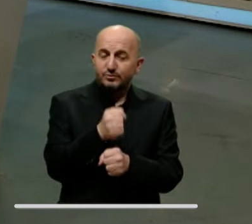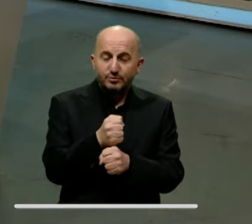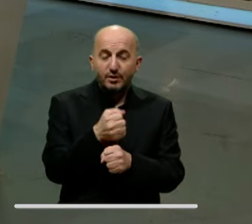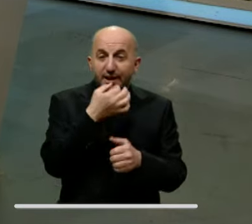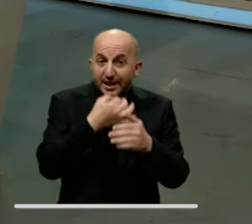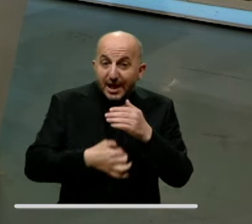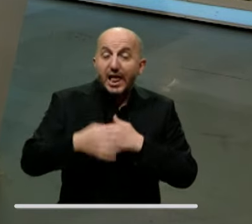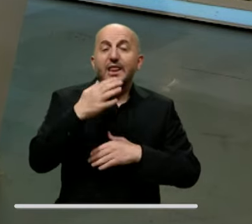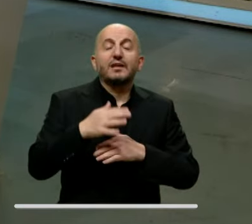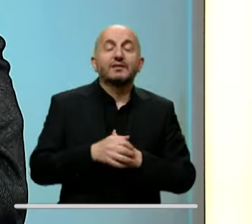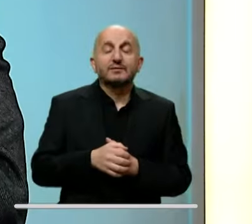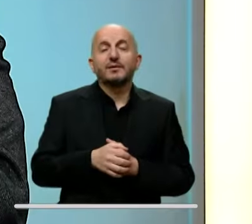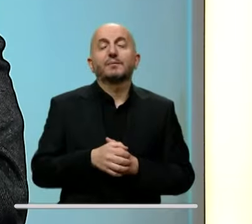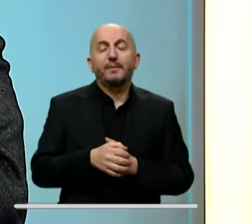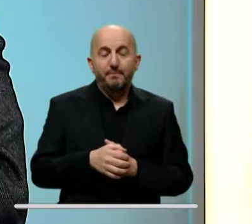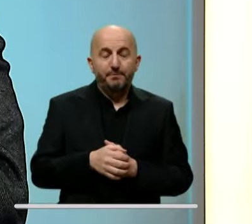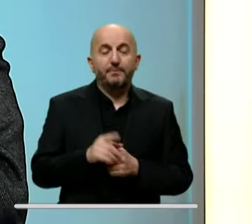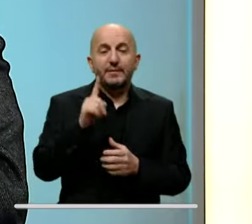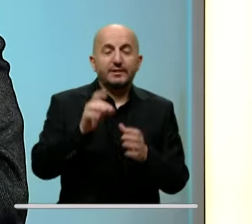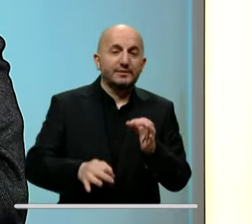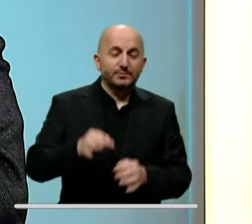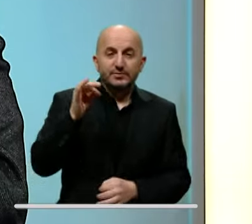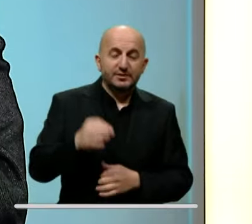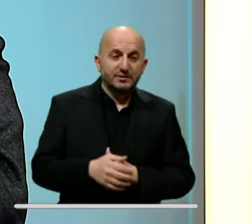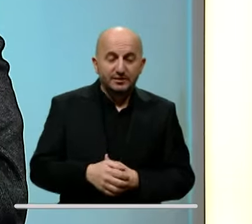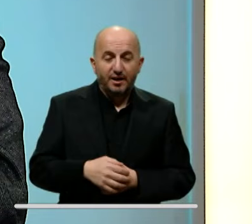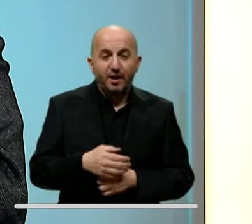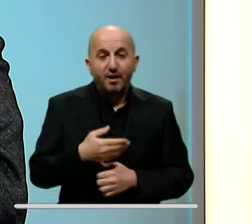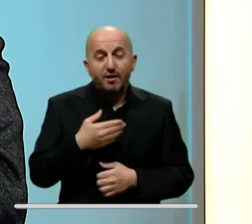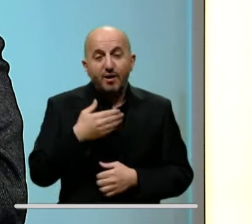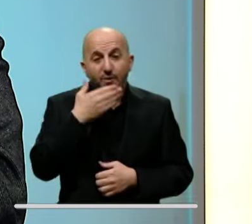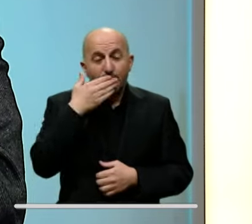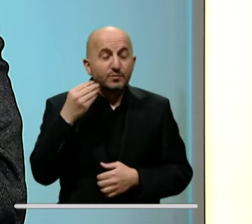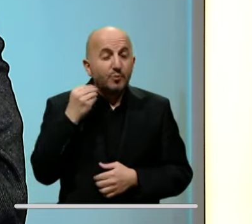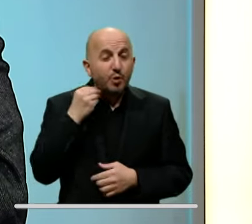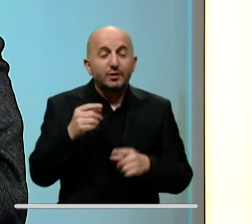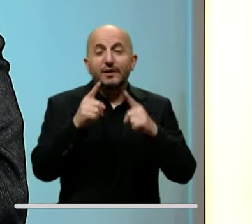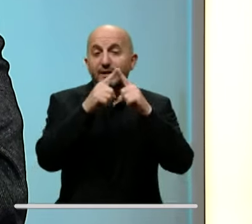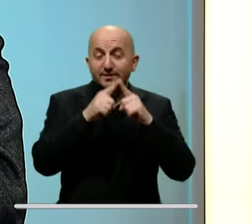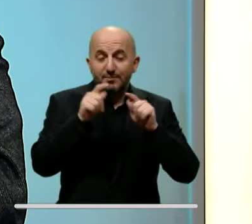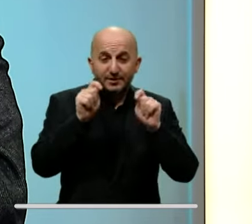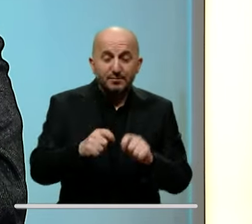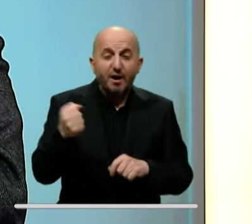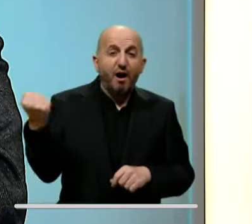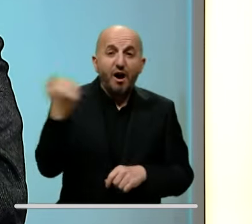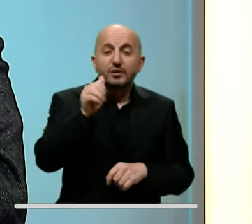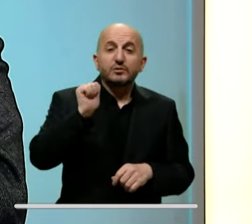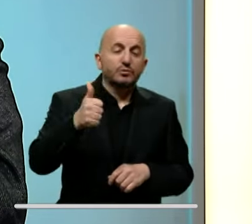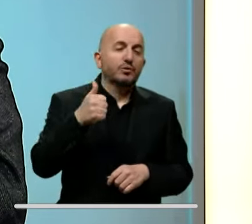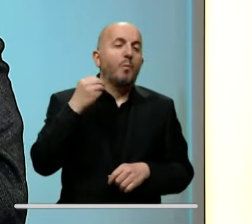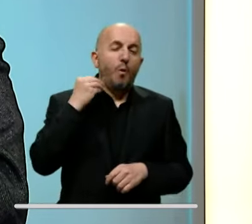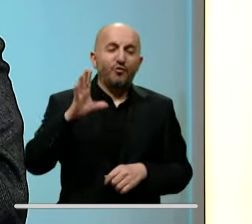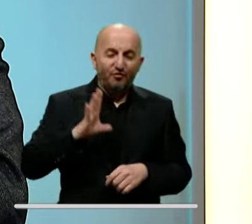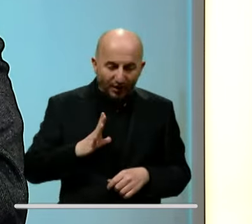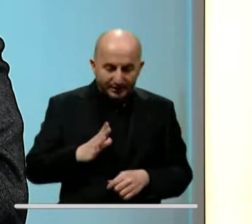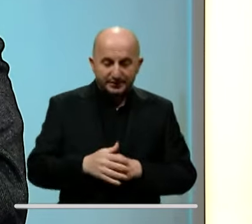niyetiyle etmesi lazım değil mi hocam tabii ki yani bir kimse tutamadığı oruçları hesap edip kaç gün tutmadıysa